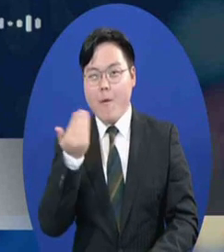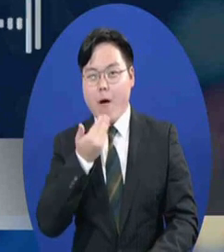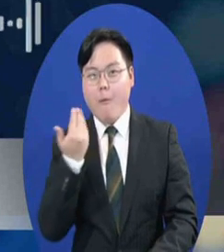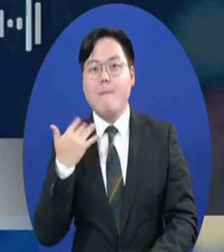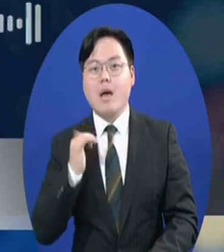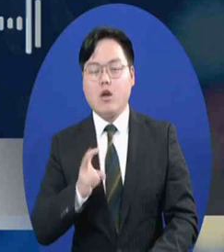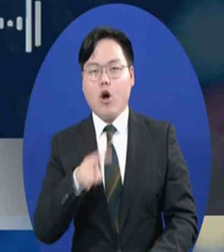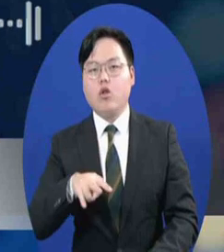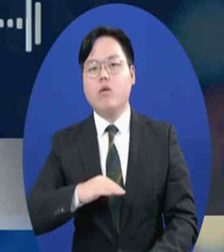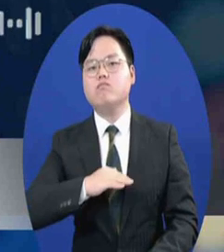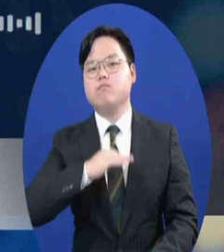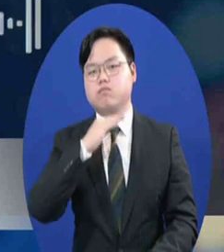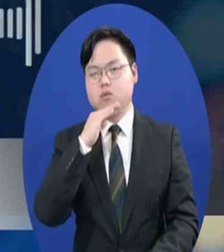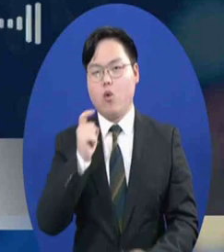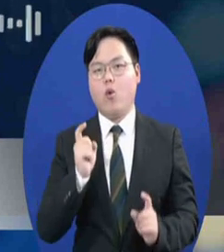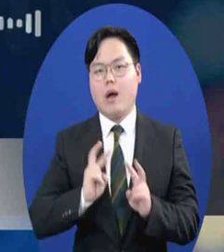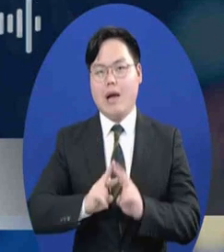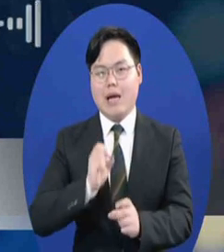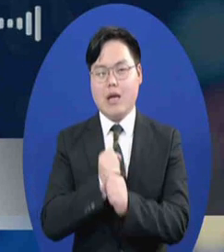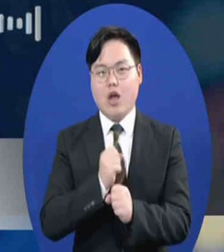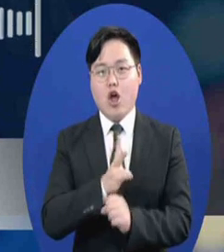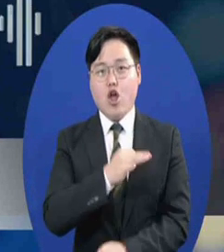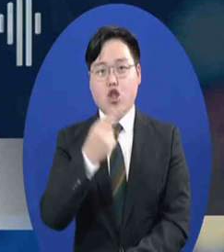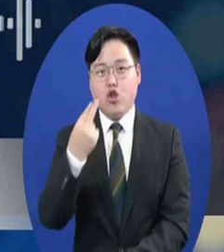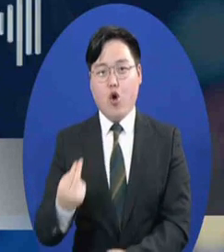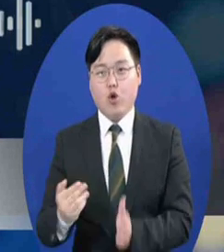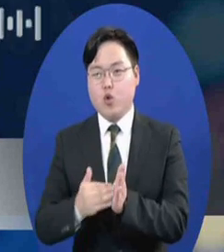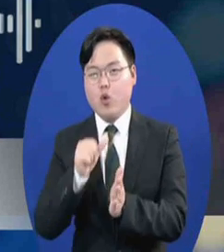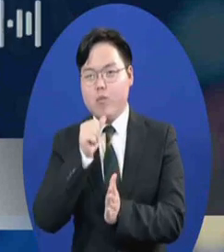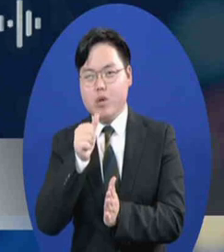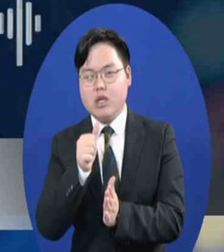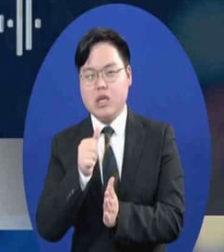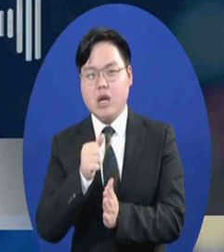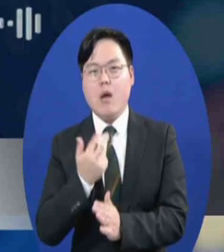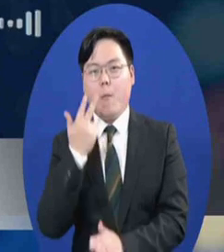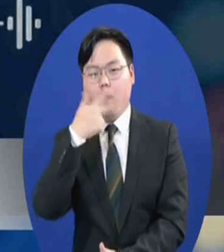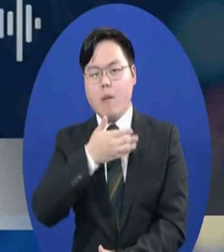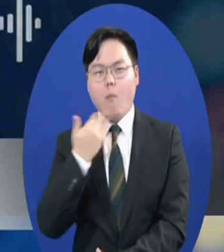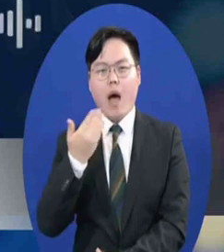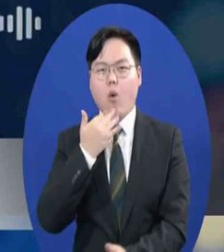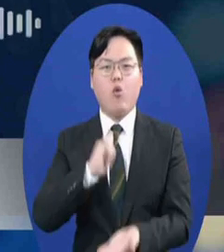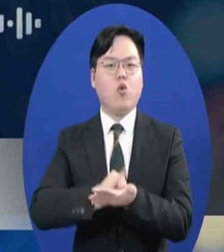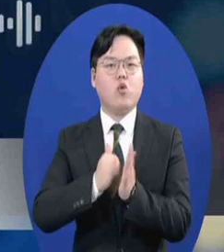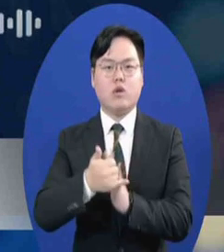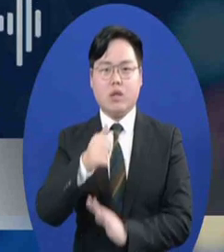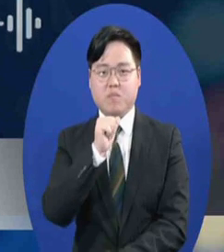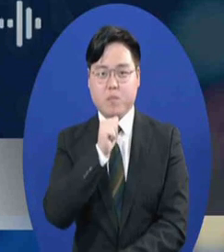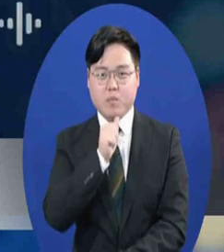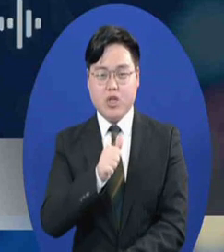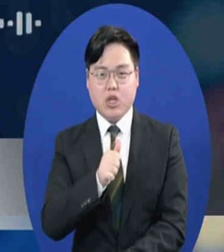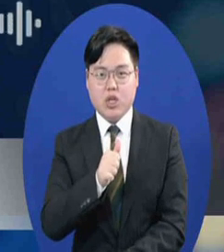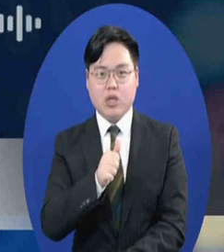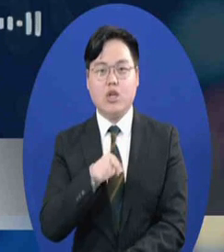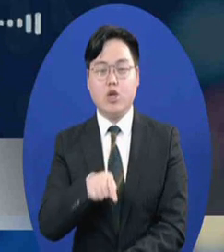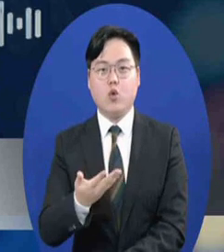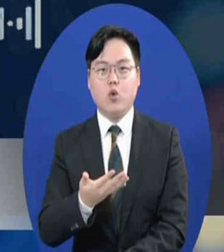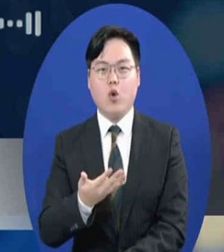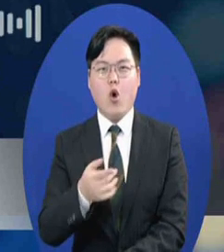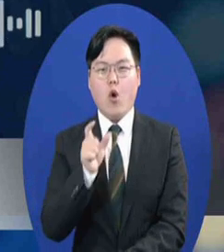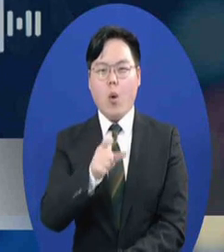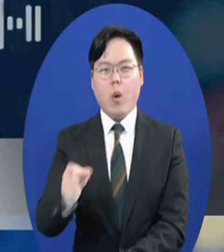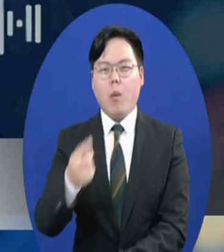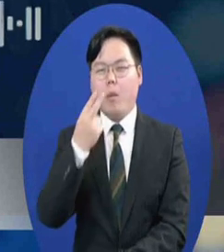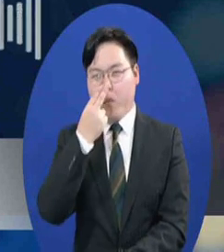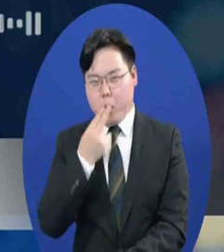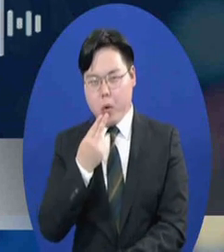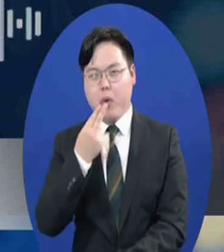маань одоо шатхан тавталчихсан хэвийн ажиллаж байгаа. Өөцхөө бол болоогүй шатхан хомсдсон юм бол байхгүй байгаа. Яг нөгөө шуум гараад